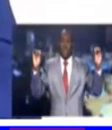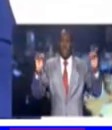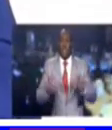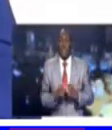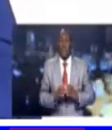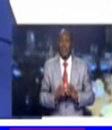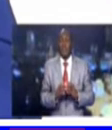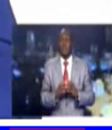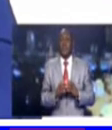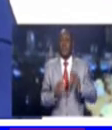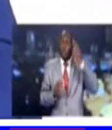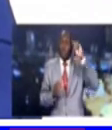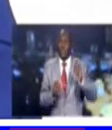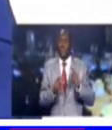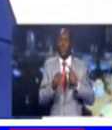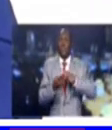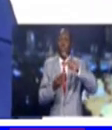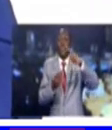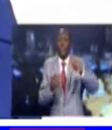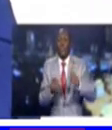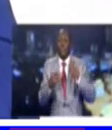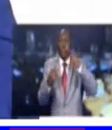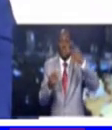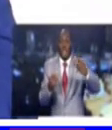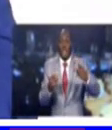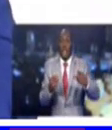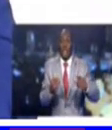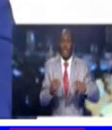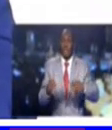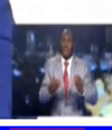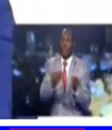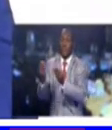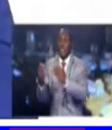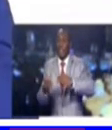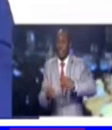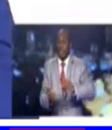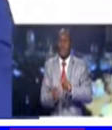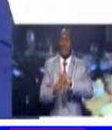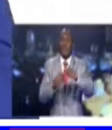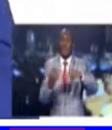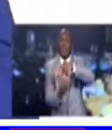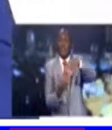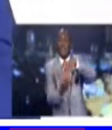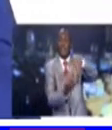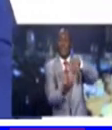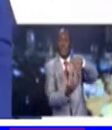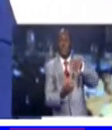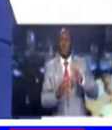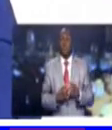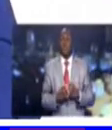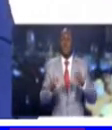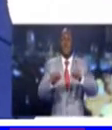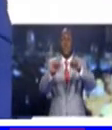susceptibles de provoquer ou d'entretenir le désordre ces mesures non